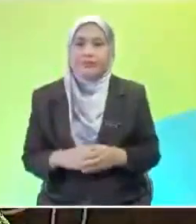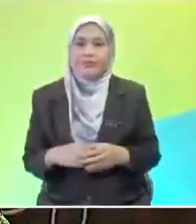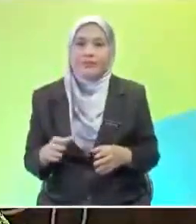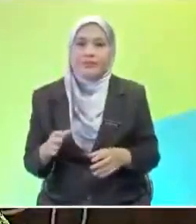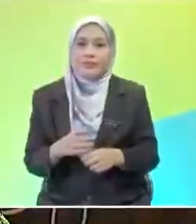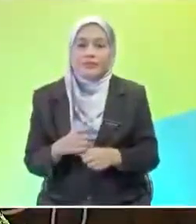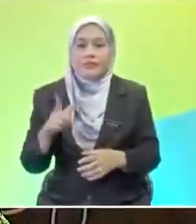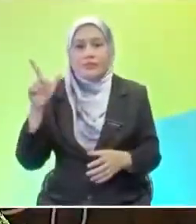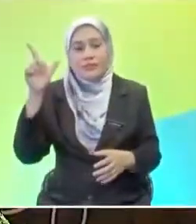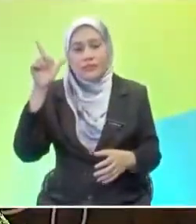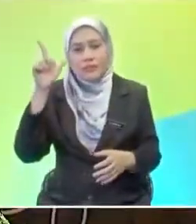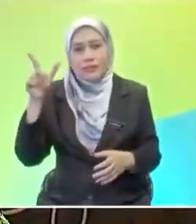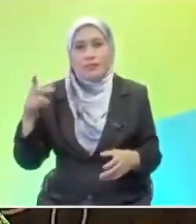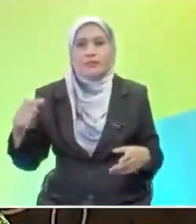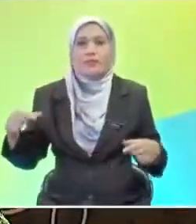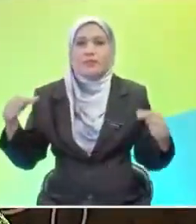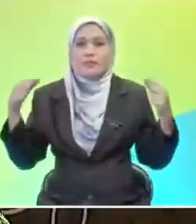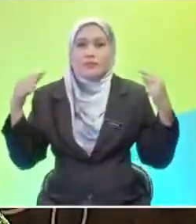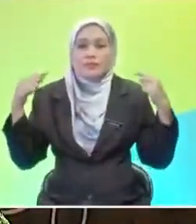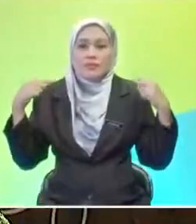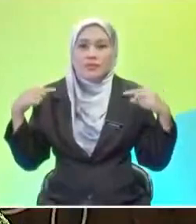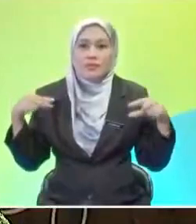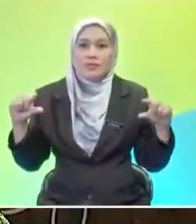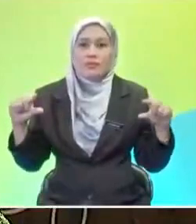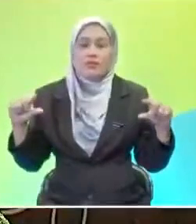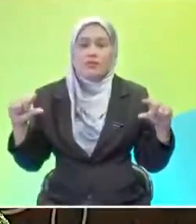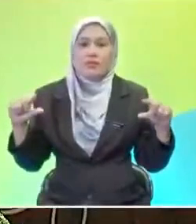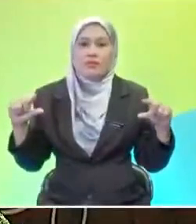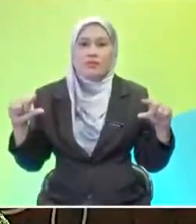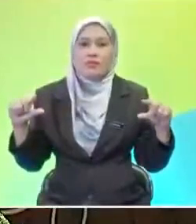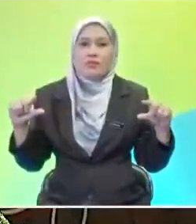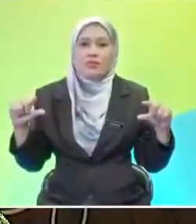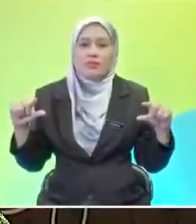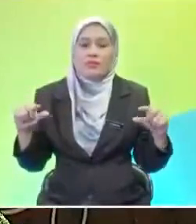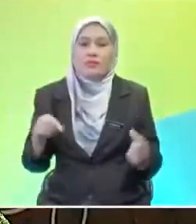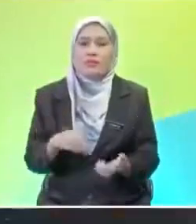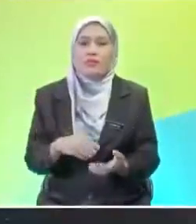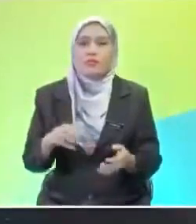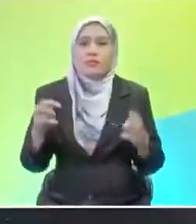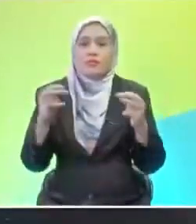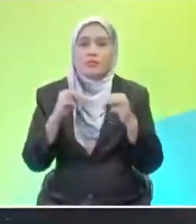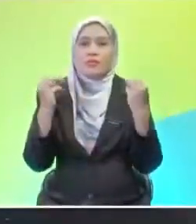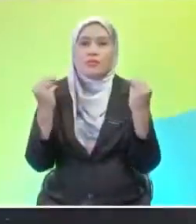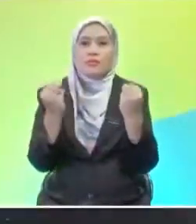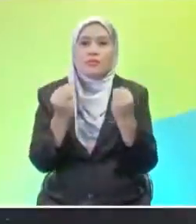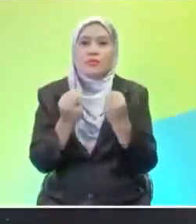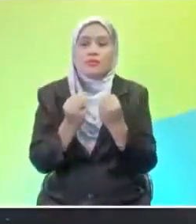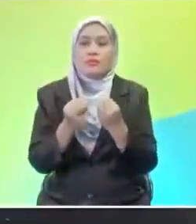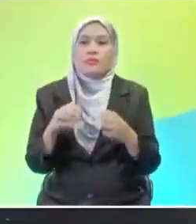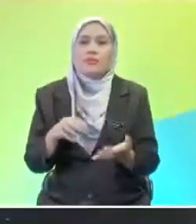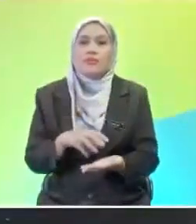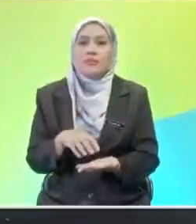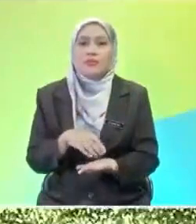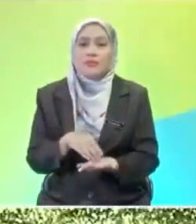lah contoh gerai makanan orang asli yang dijual. Ada jual hasil kraftangan, ada jual makanan dan sebagainya.